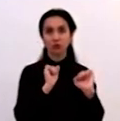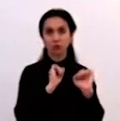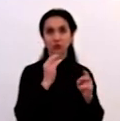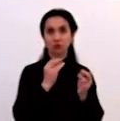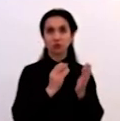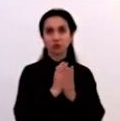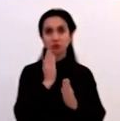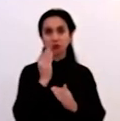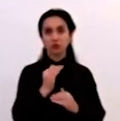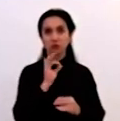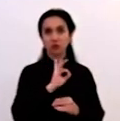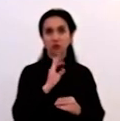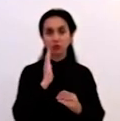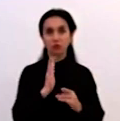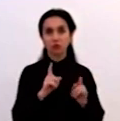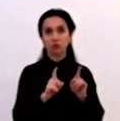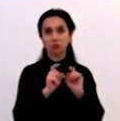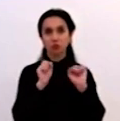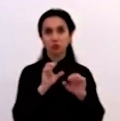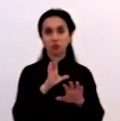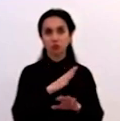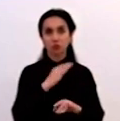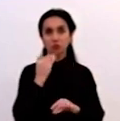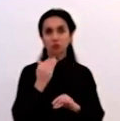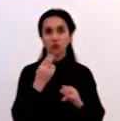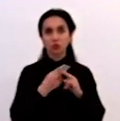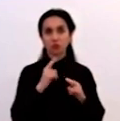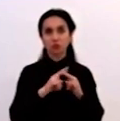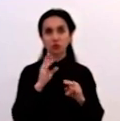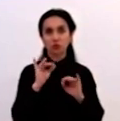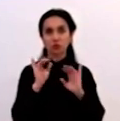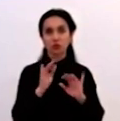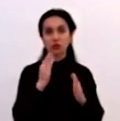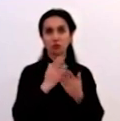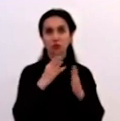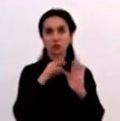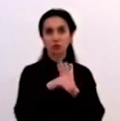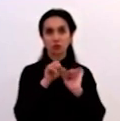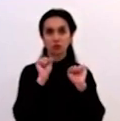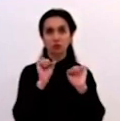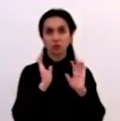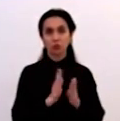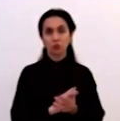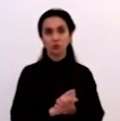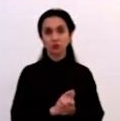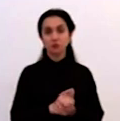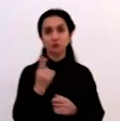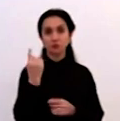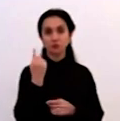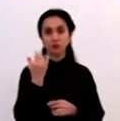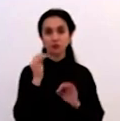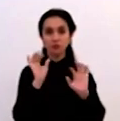qilish tizimlari samarali bo'lishi mumkin. Ularga quyidagi chora-tadbirlarni kiritishimiz mumkin ekan. Demak,